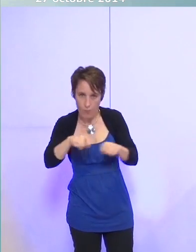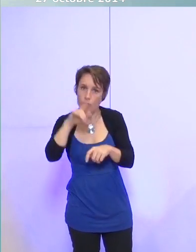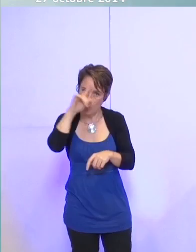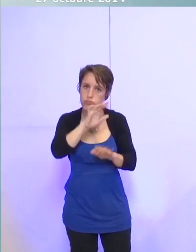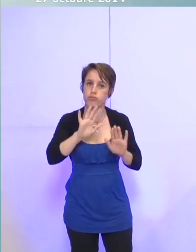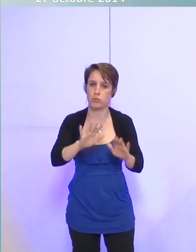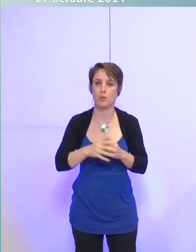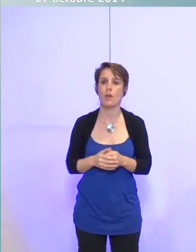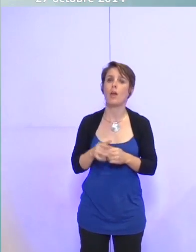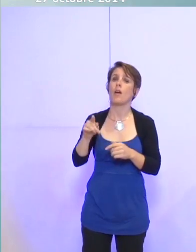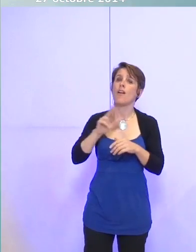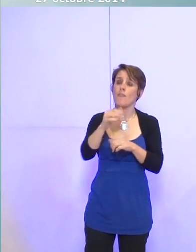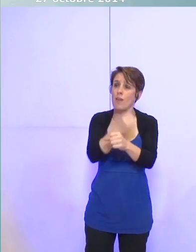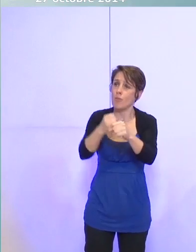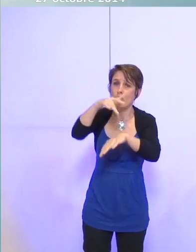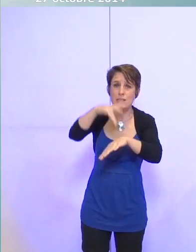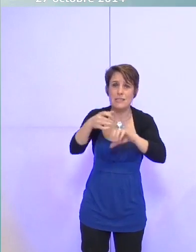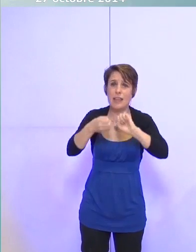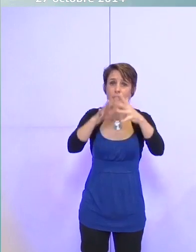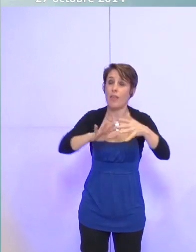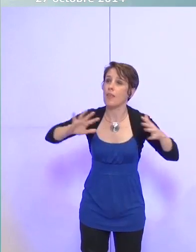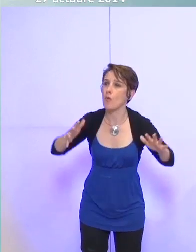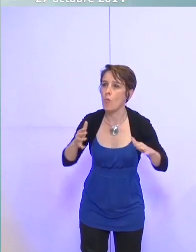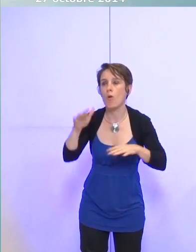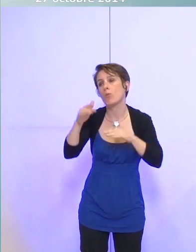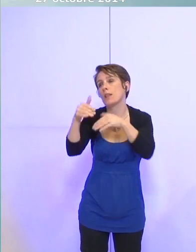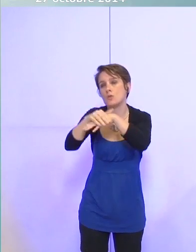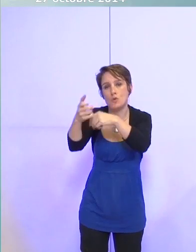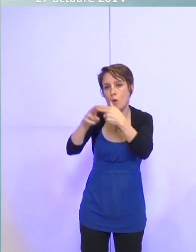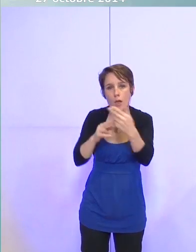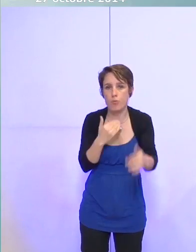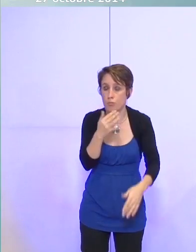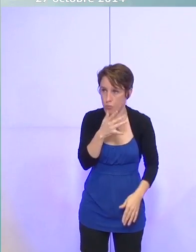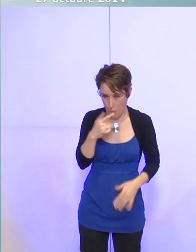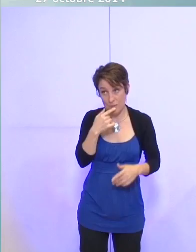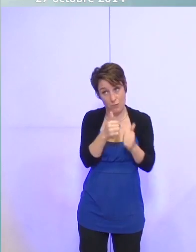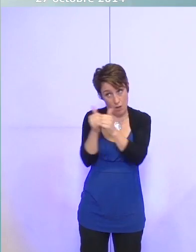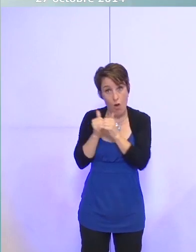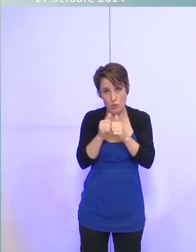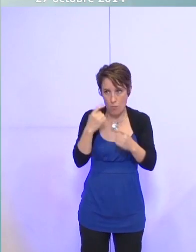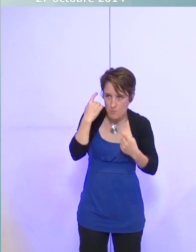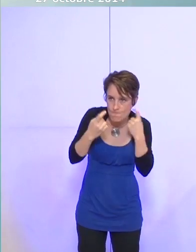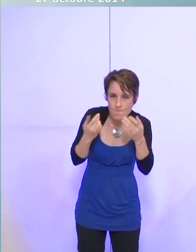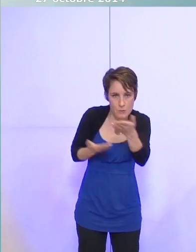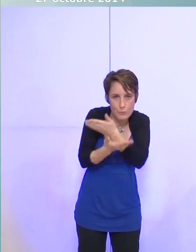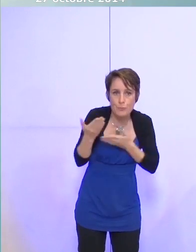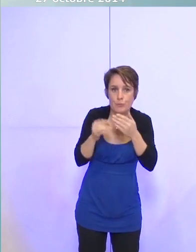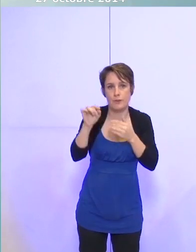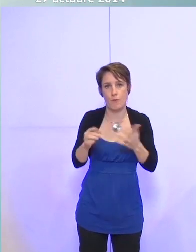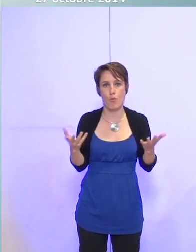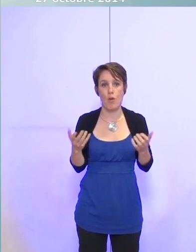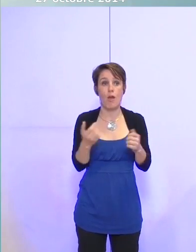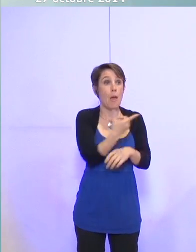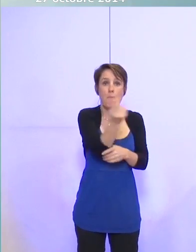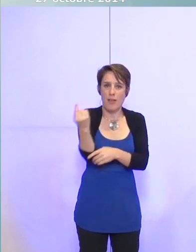créer ? Vous ne le savez sans doute pas ce soir, mais là aussi, ce sont des questions qu'il va nous falloir travailler ensemble. Avec quel type de partenaires et